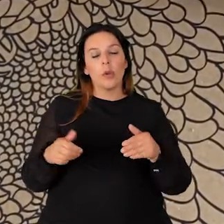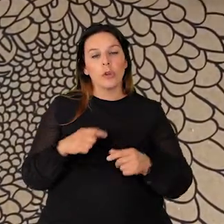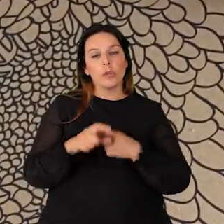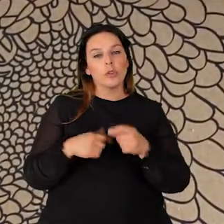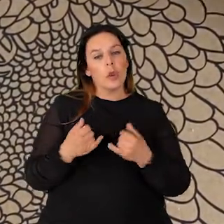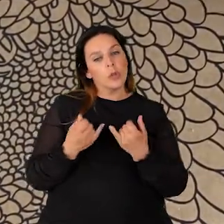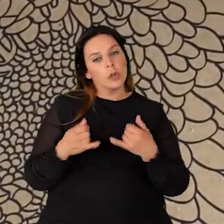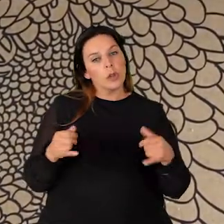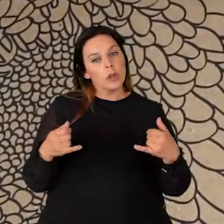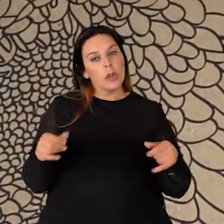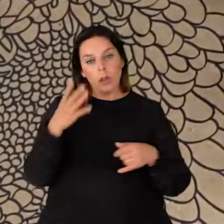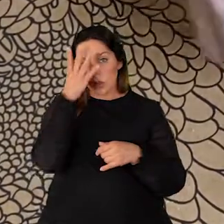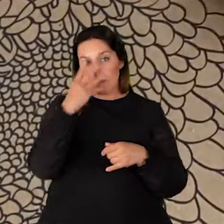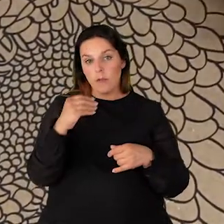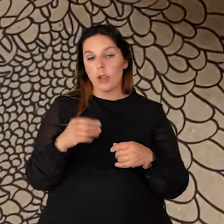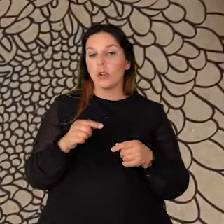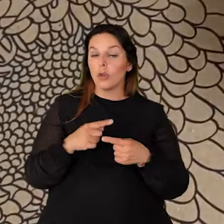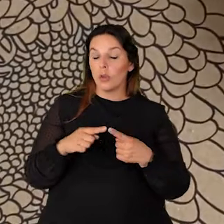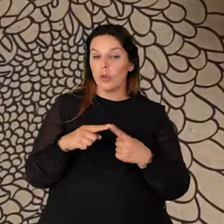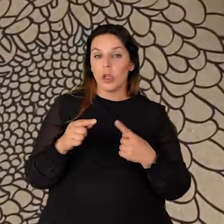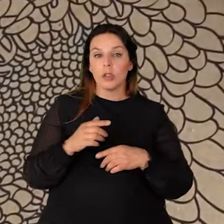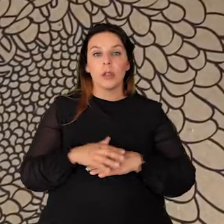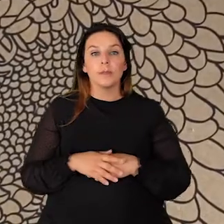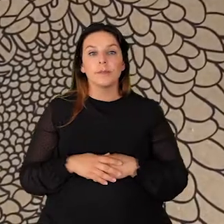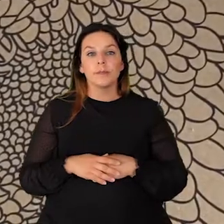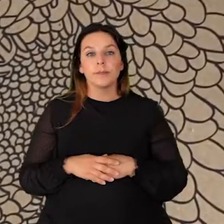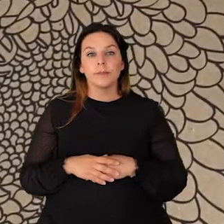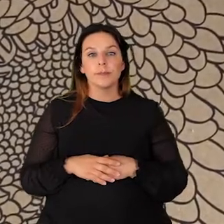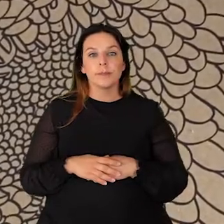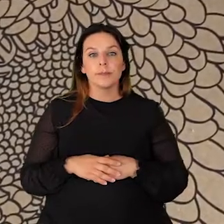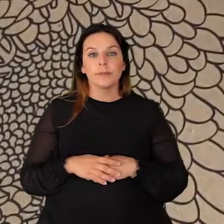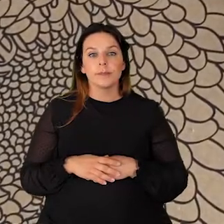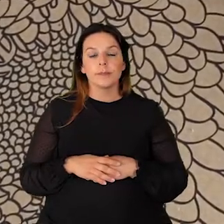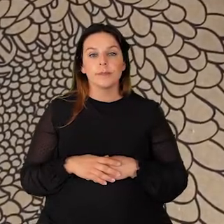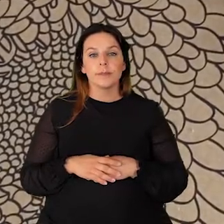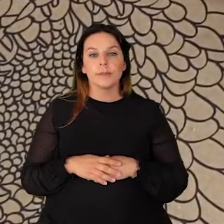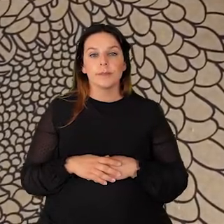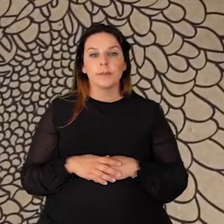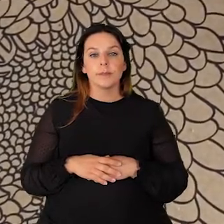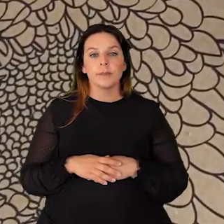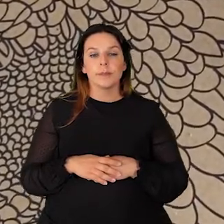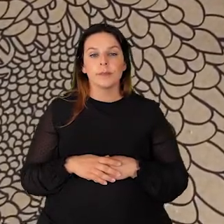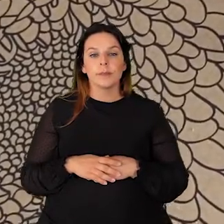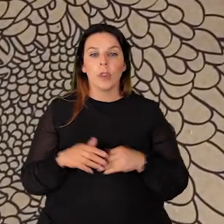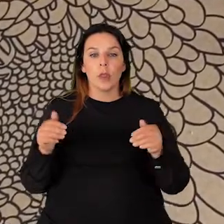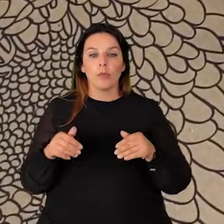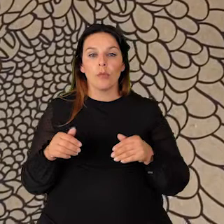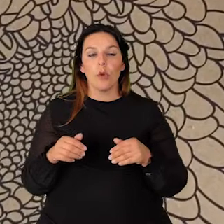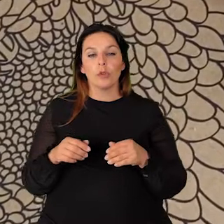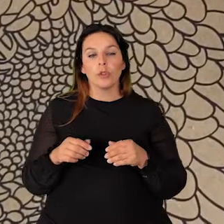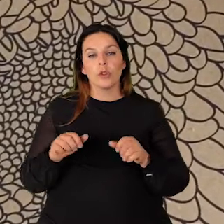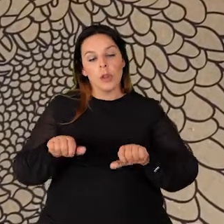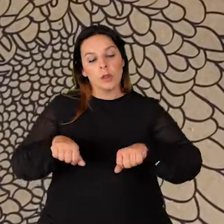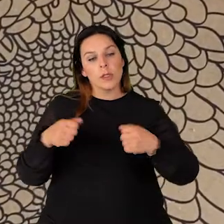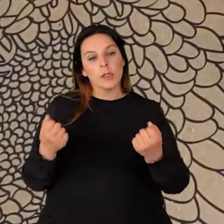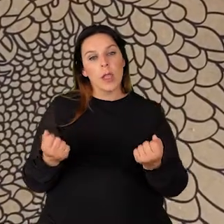ich fason jak to zwykle bywa w projektowaniu poszukujemy właściwy kształtów i możesz